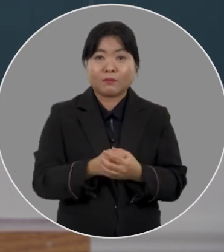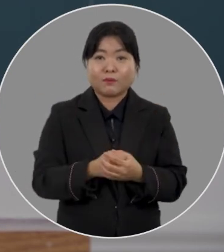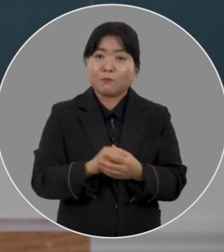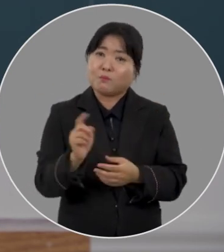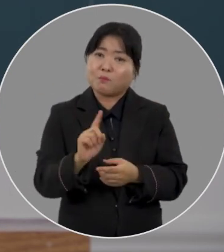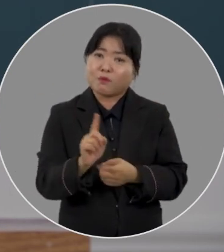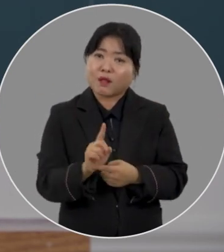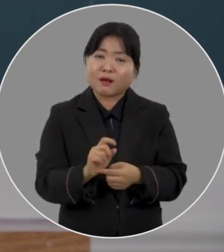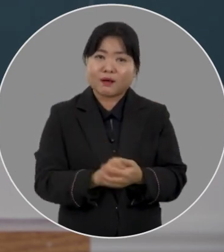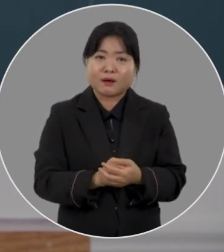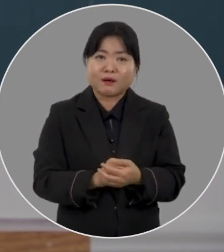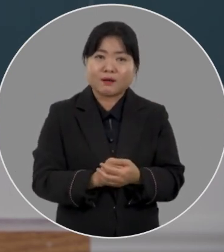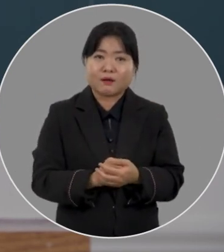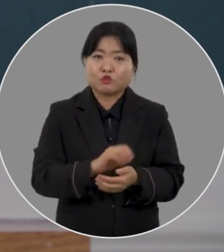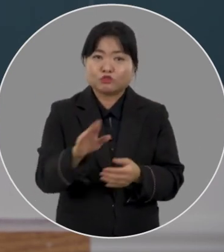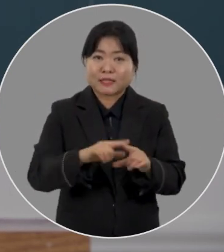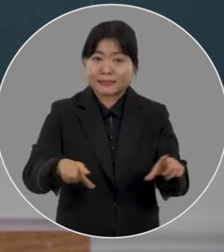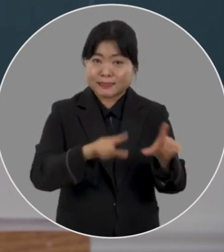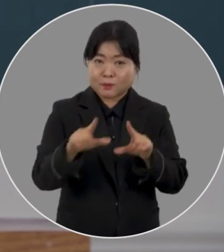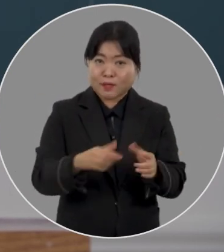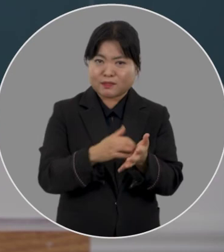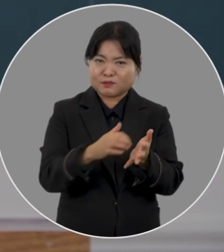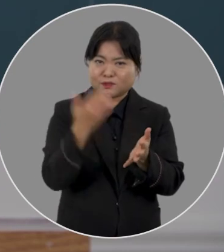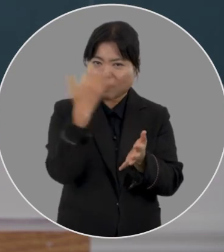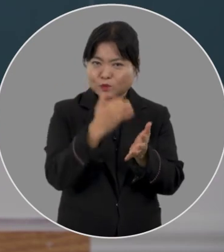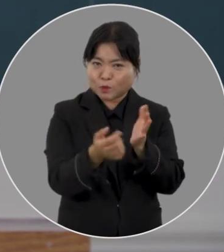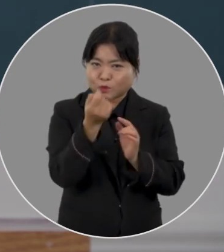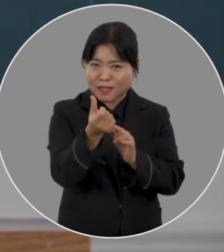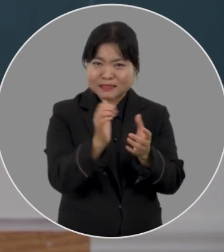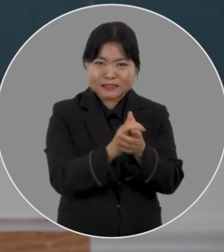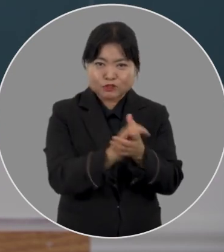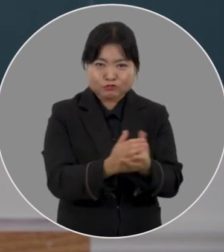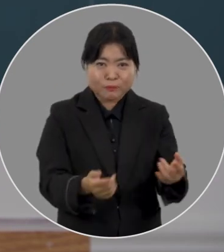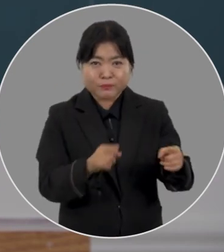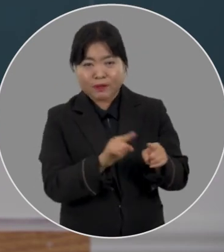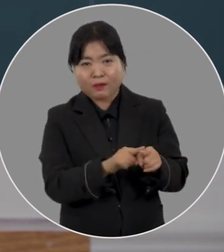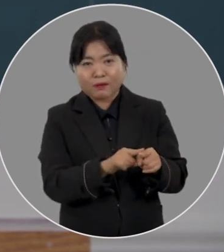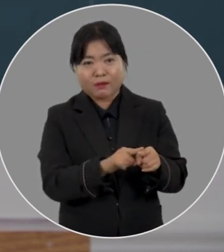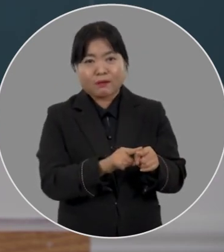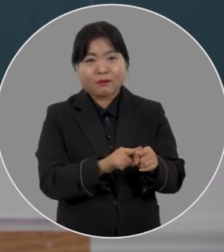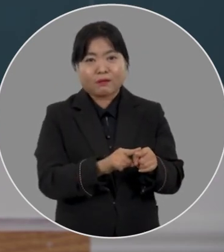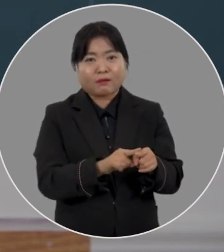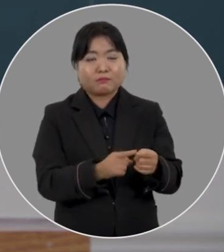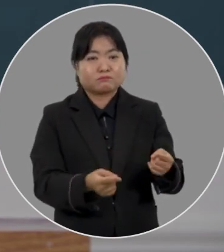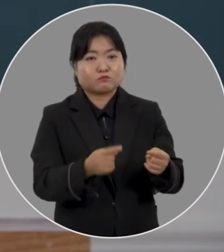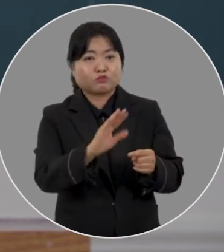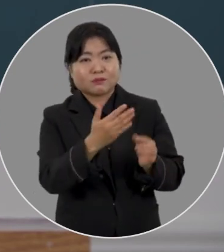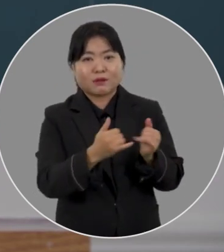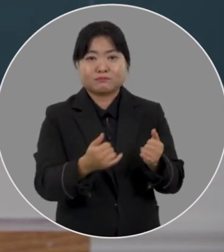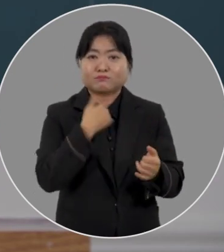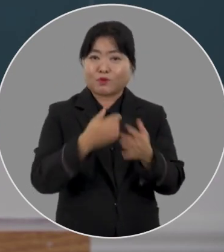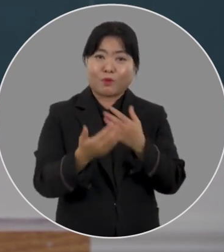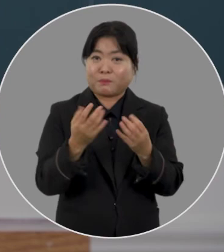그러니까 뭐랄까요. 우리가 이제 일상생활에서 성소수자를 친구로 갖게 되는 경험을 하는 사람은 많지는 않잖아요.